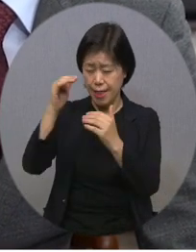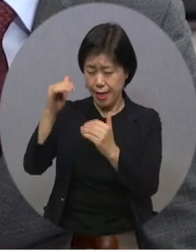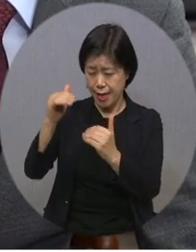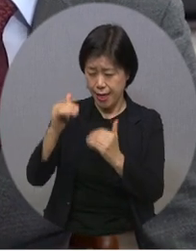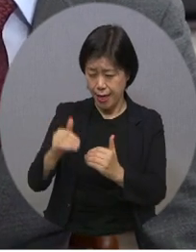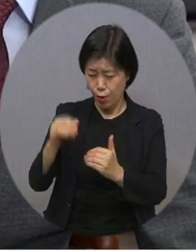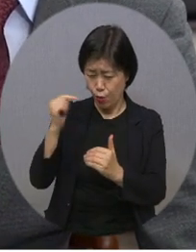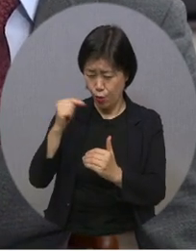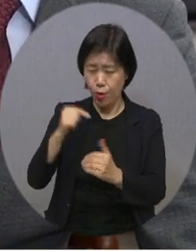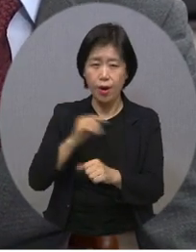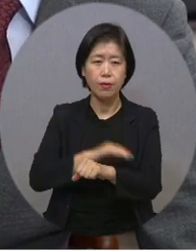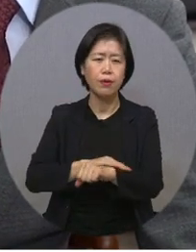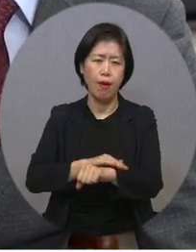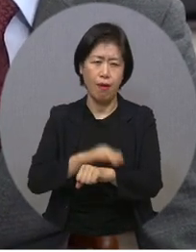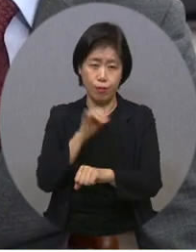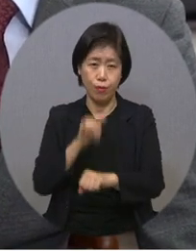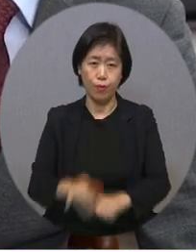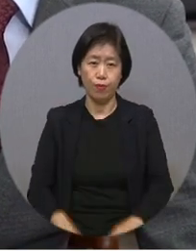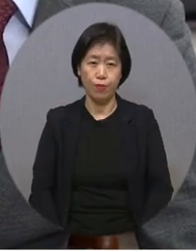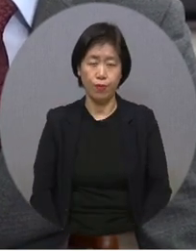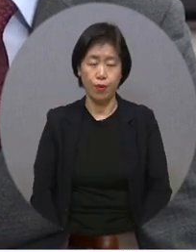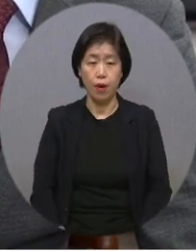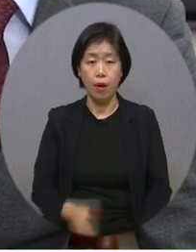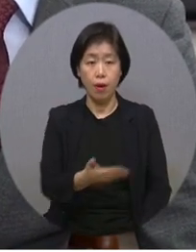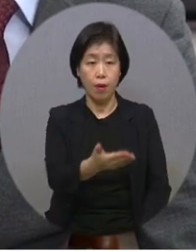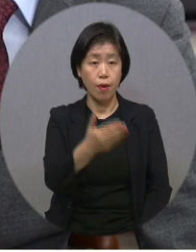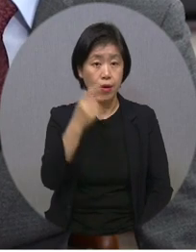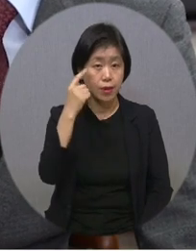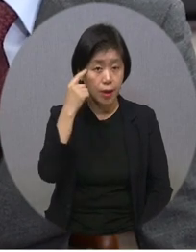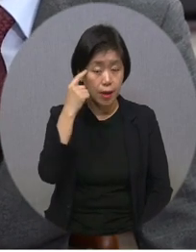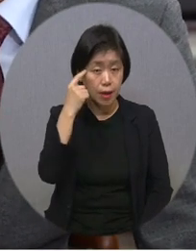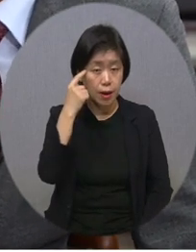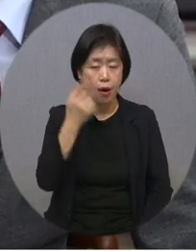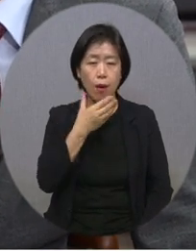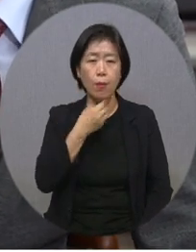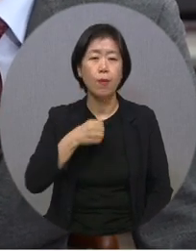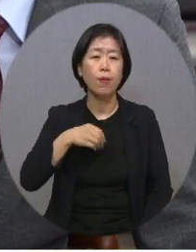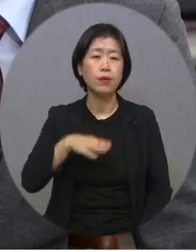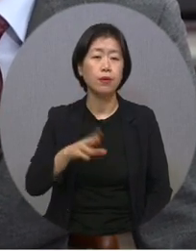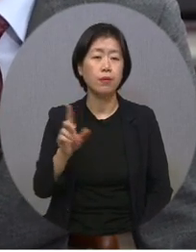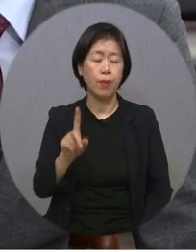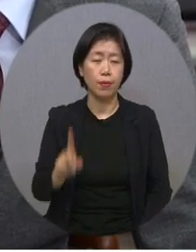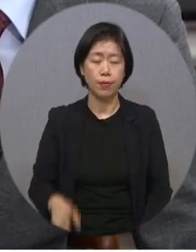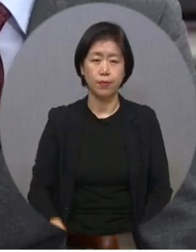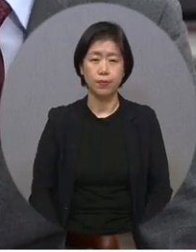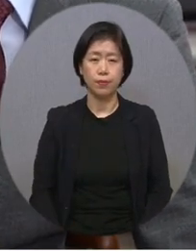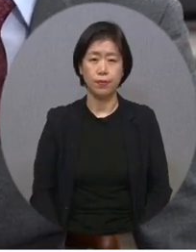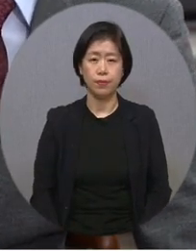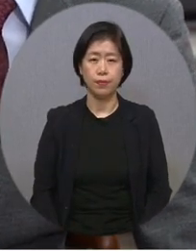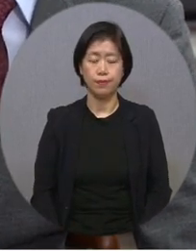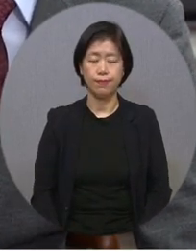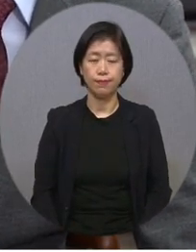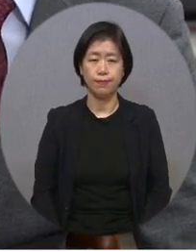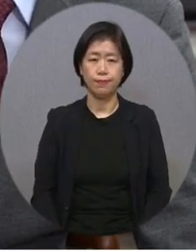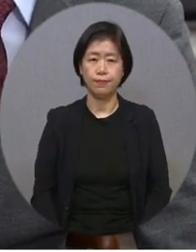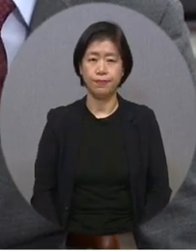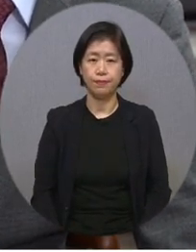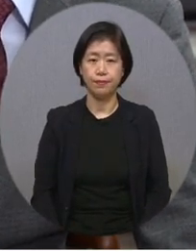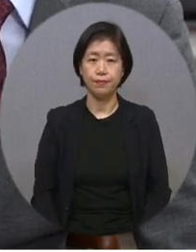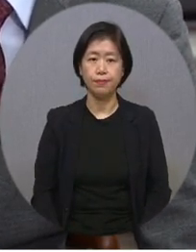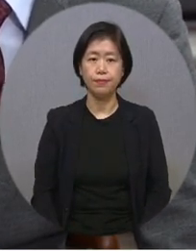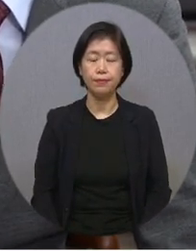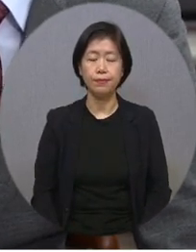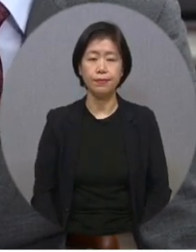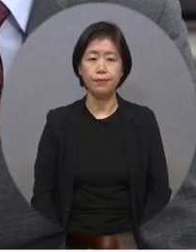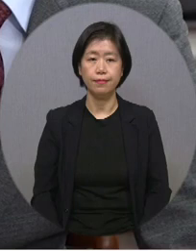계시는데요. 그렇다면 우리 시장님께서 생각하시는 복지 네, 시장님 복지 철학이 궁금하거든요. 시장님께서 생각하시는 복지는 무엇인지